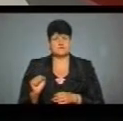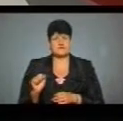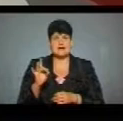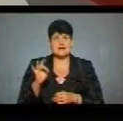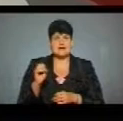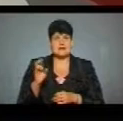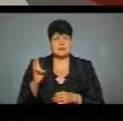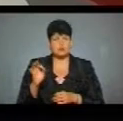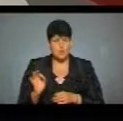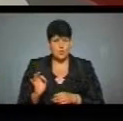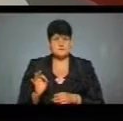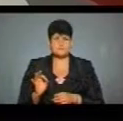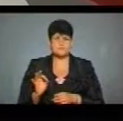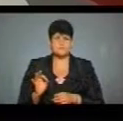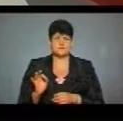«Рено», то